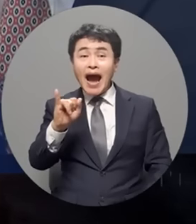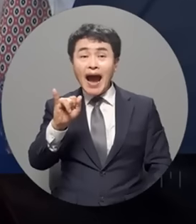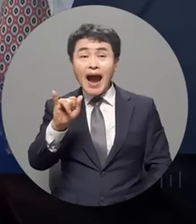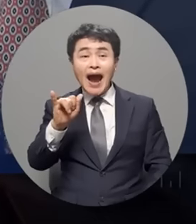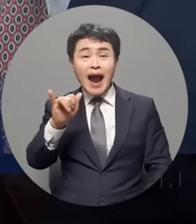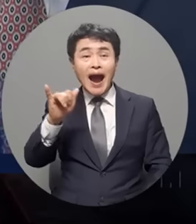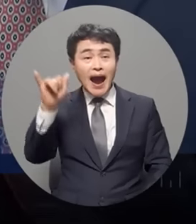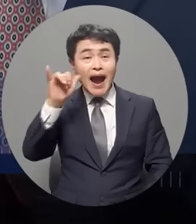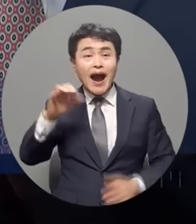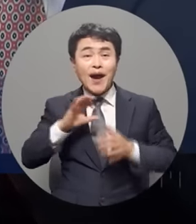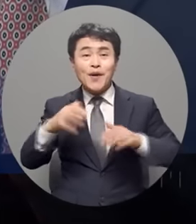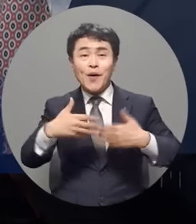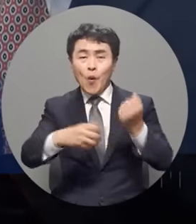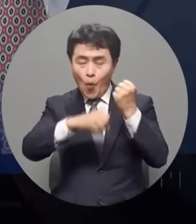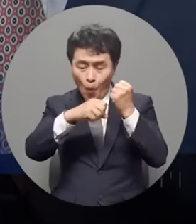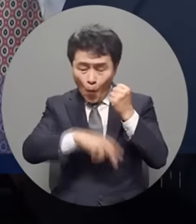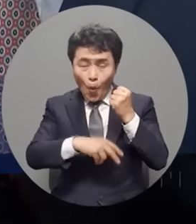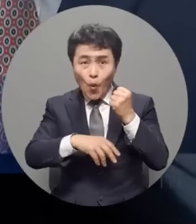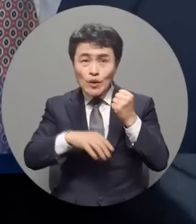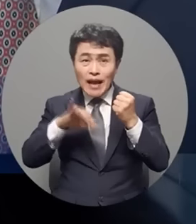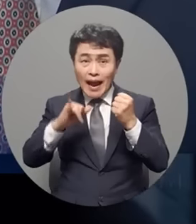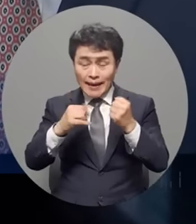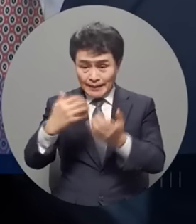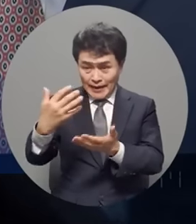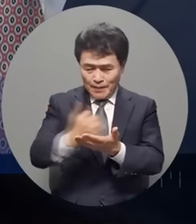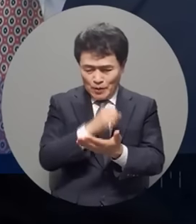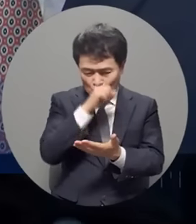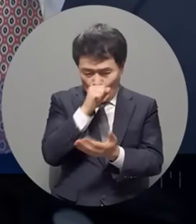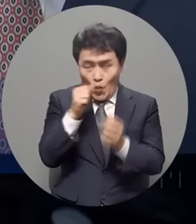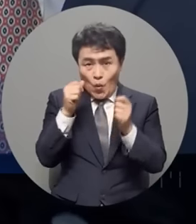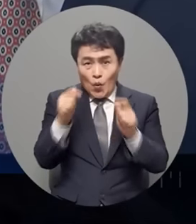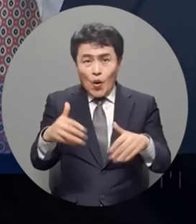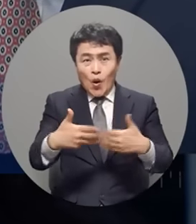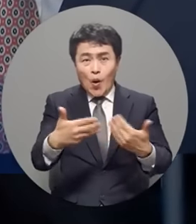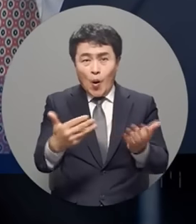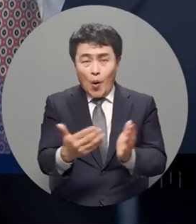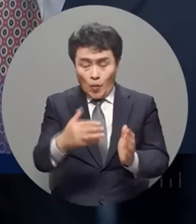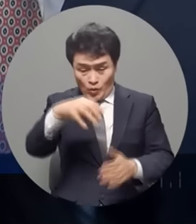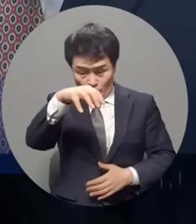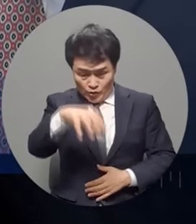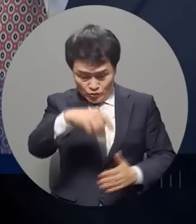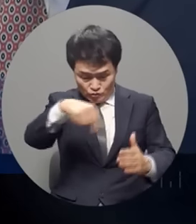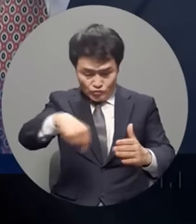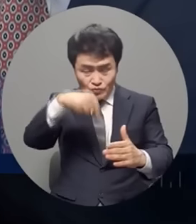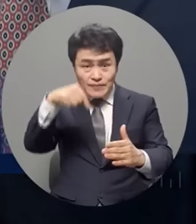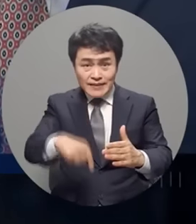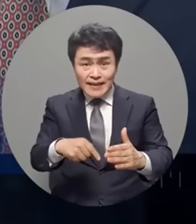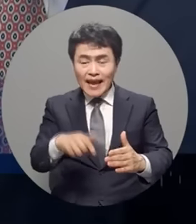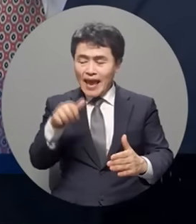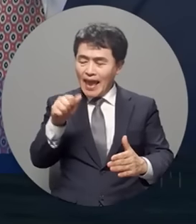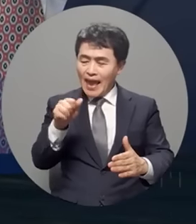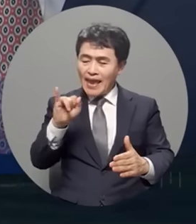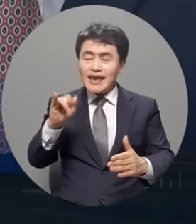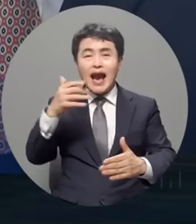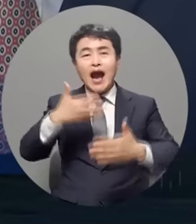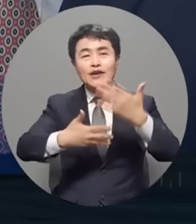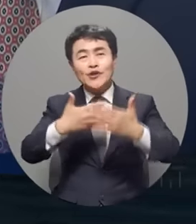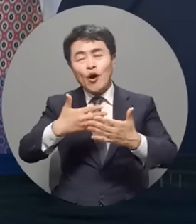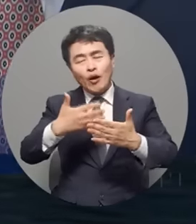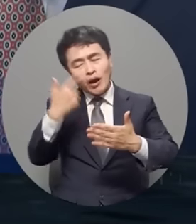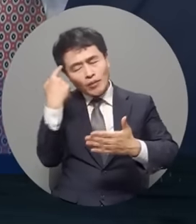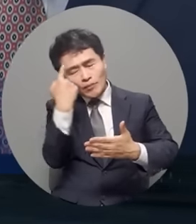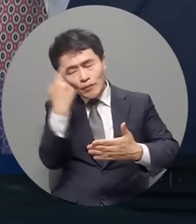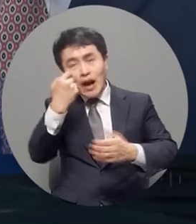IP 확보를 할 수 있는 절호의 기회다. 즉 로케이션 중심 시티에서 AI 영화 창작 중심